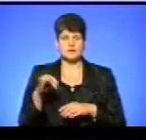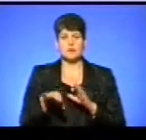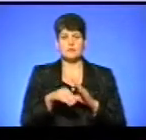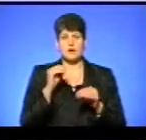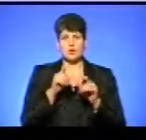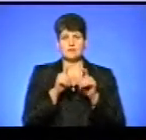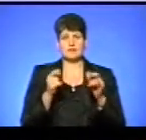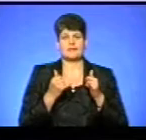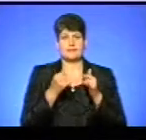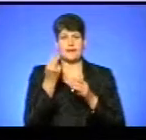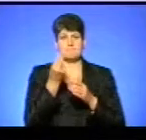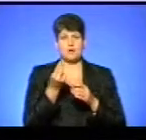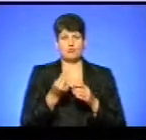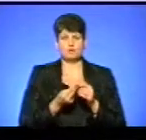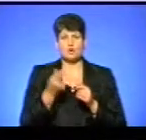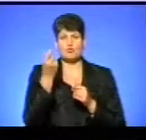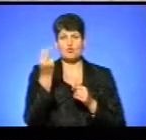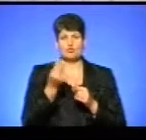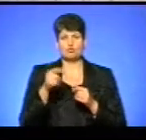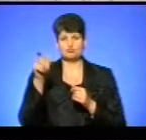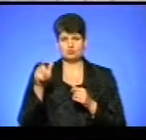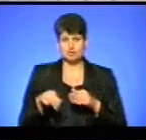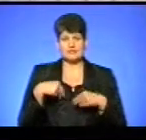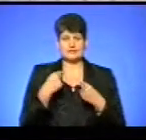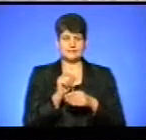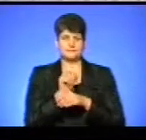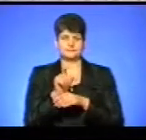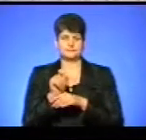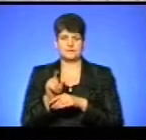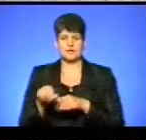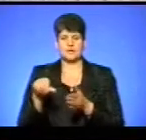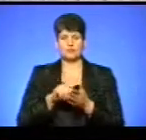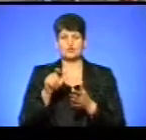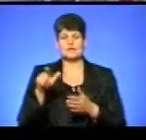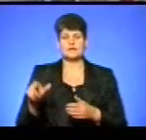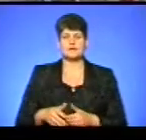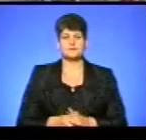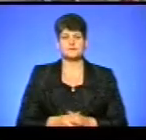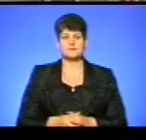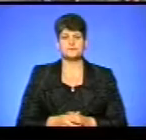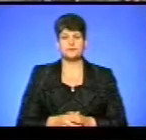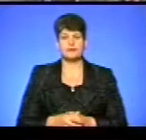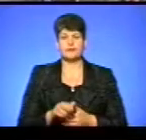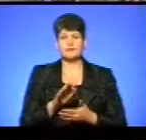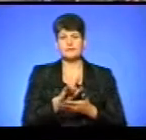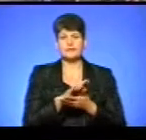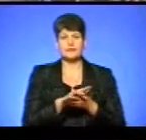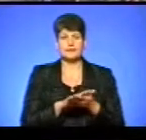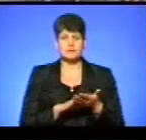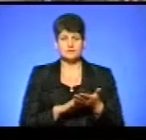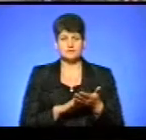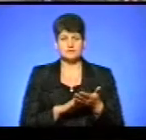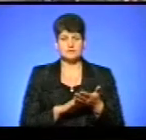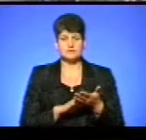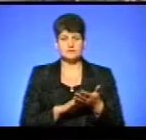об'єкти для малюнків. Художник Євген Удін дає настанови учасникам. Наші локації – це